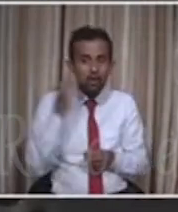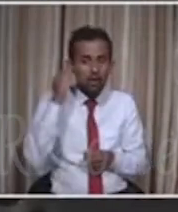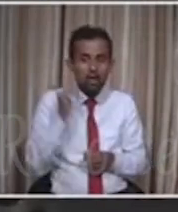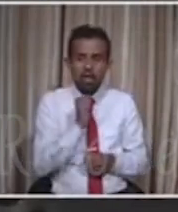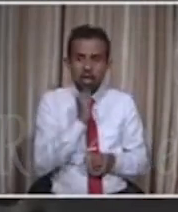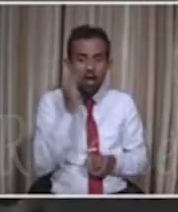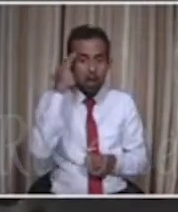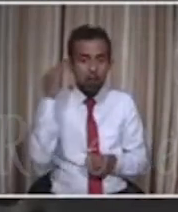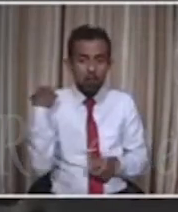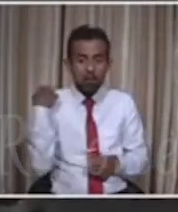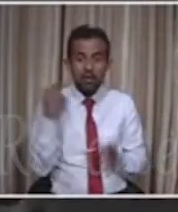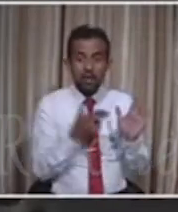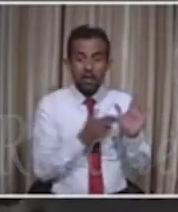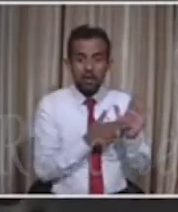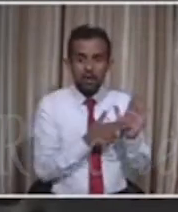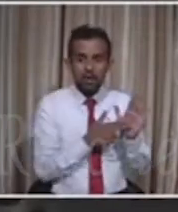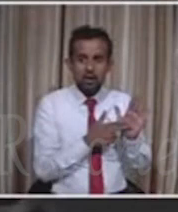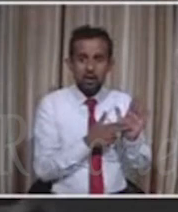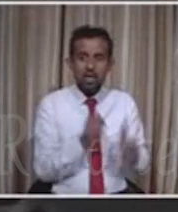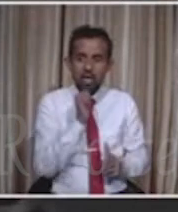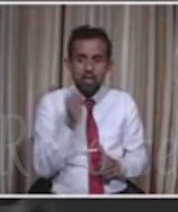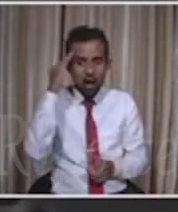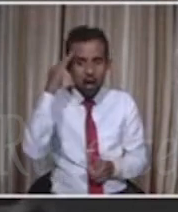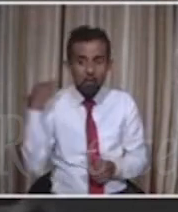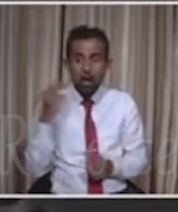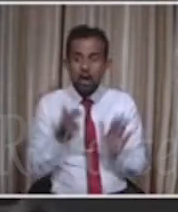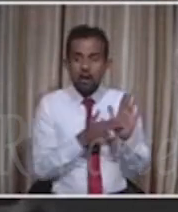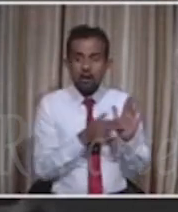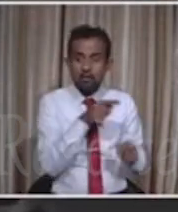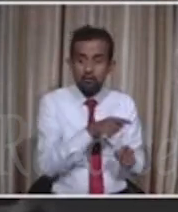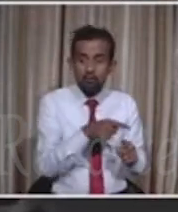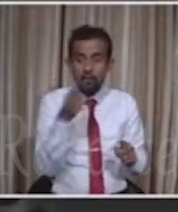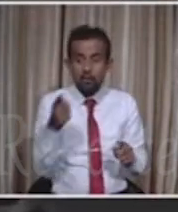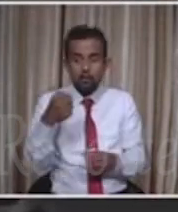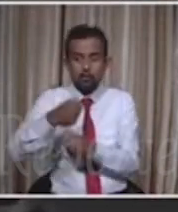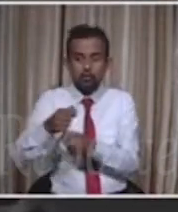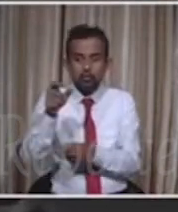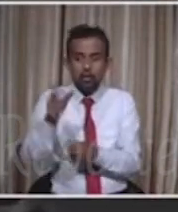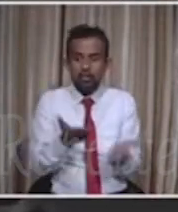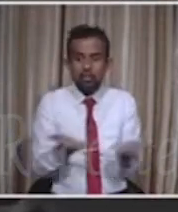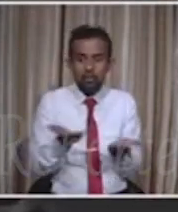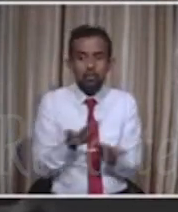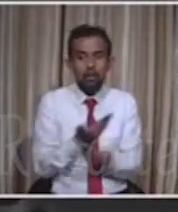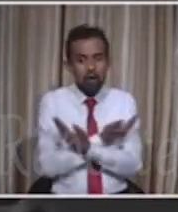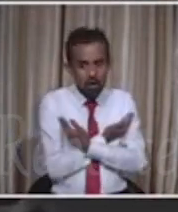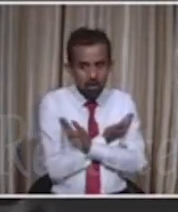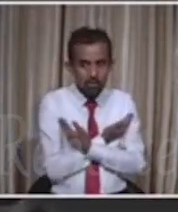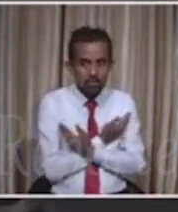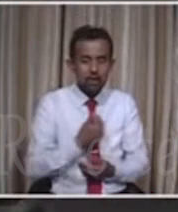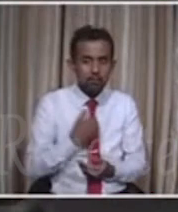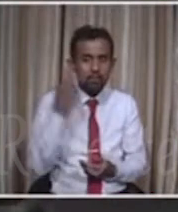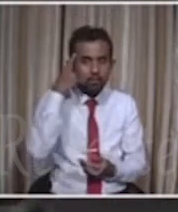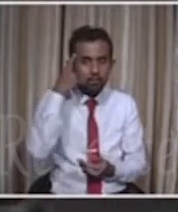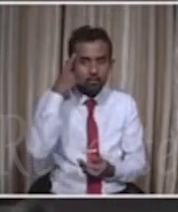වඩා නතාලියා ඒ කියන්නේ හැබැයි අම්මා වෙච්ච නතාලියාට වඩා ගෘෂා දරුවට ආදරෙයි බව අපි දන්නවා.